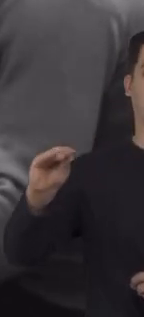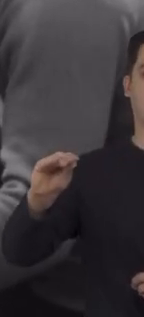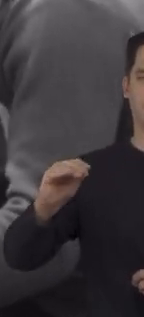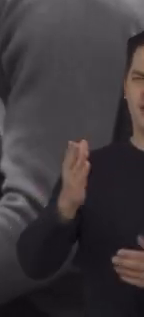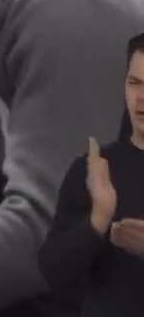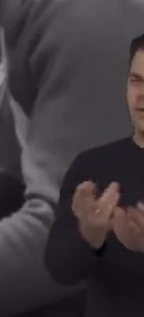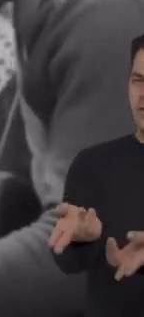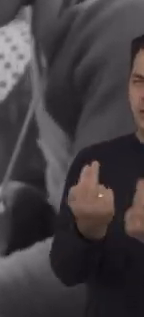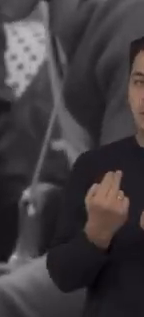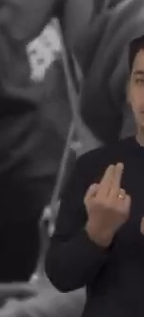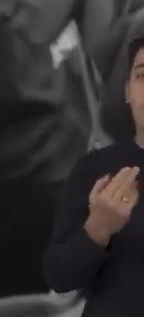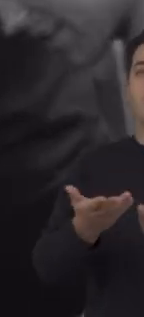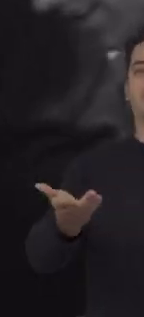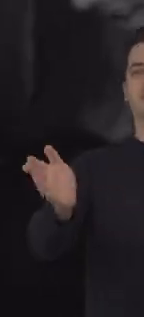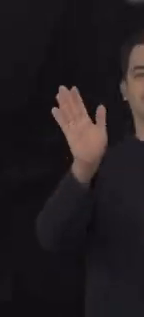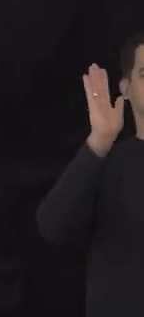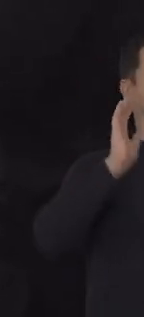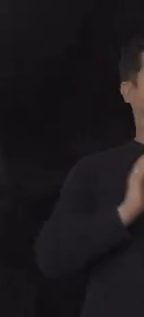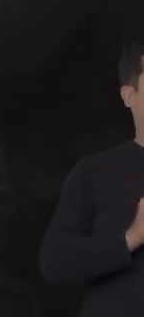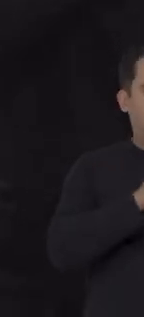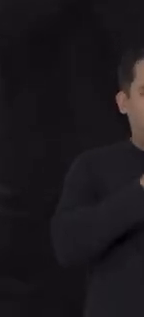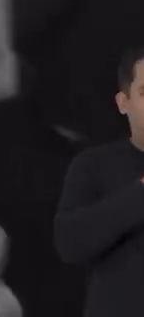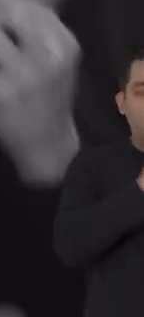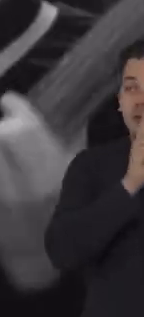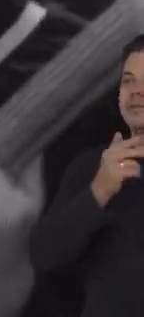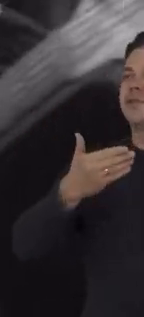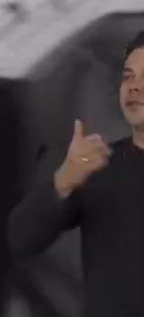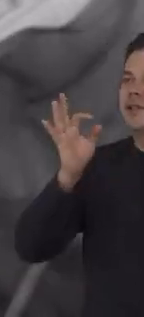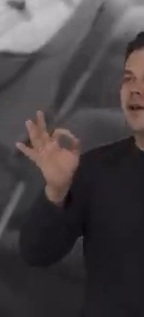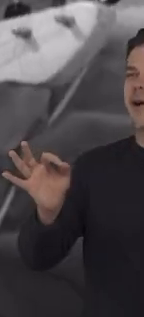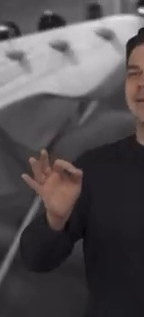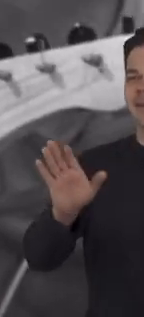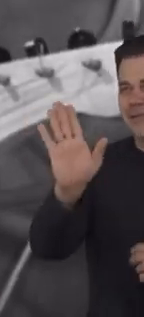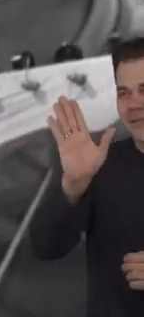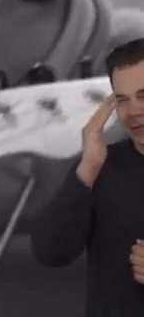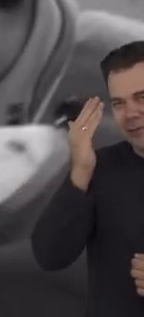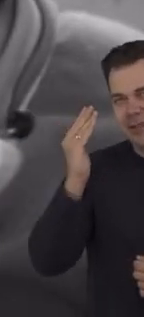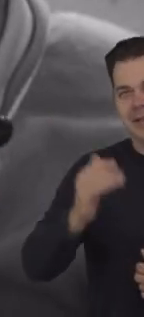tylko wróć. O, Kazimierz, Kazio, śpiewamy sobie, ale dobrze nam poszło.